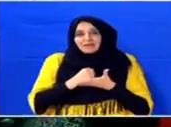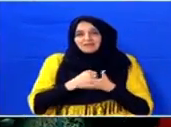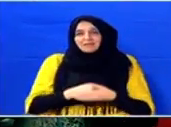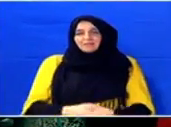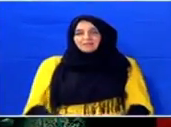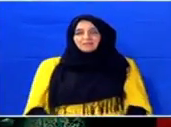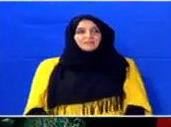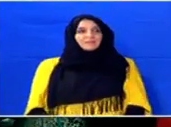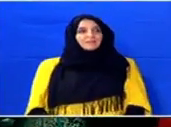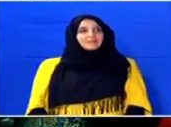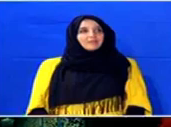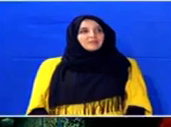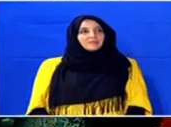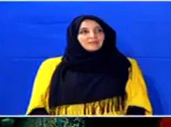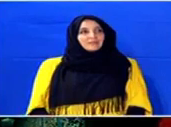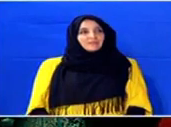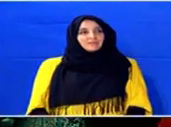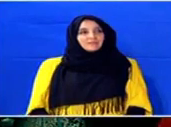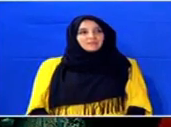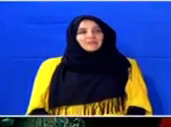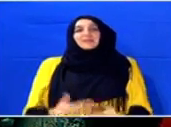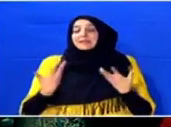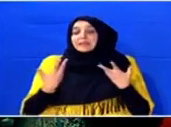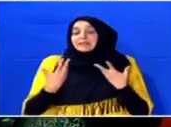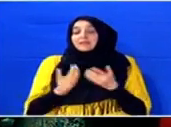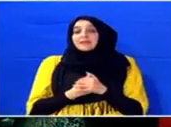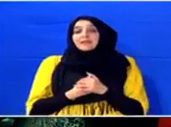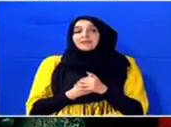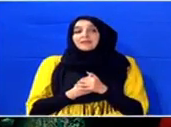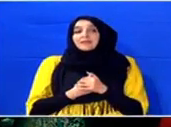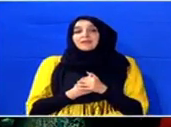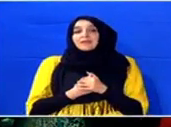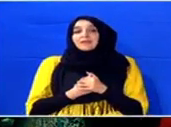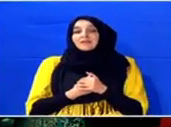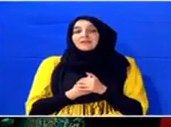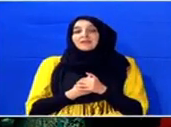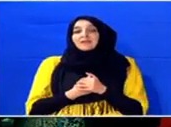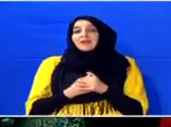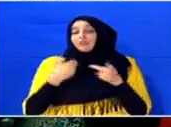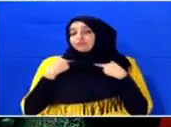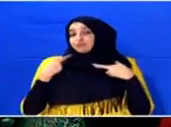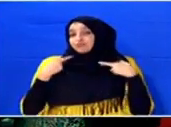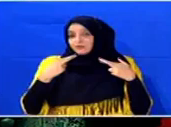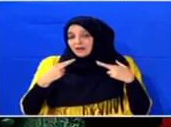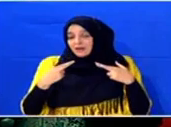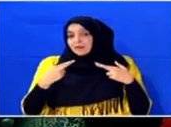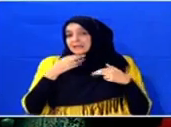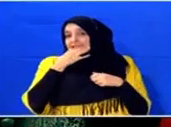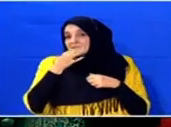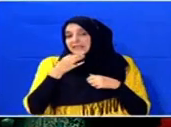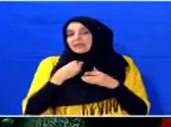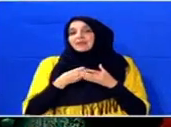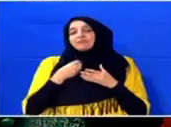بارك الله فيك ااا دكتور ابن نعود الى المشاهد الكريم ونذكر